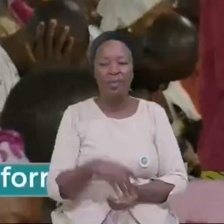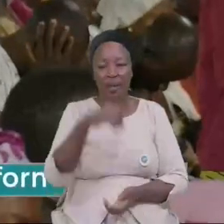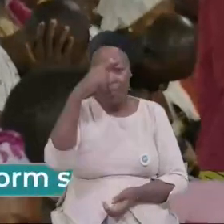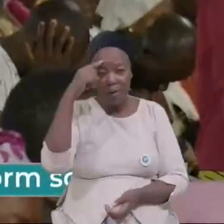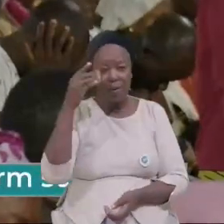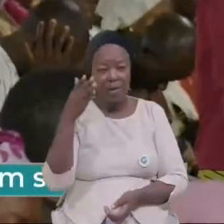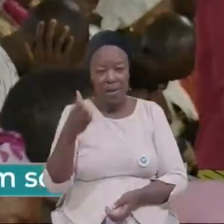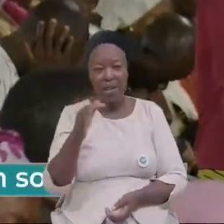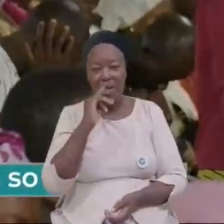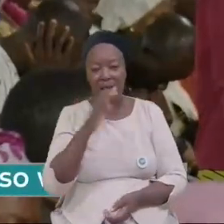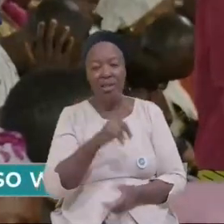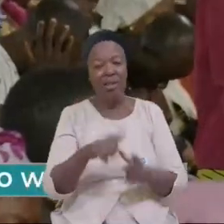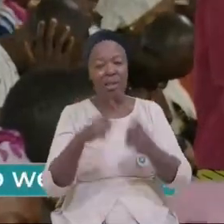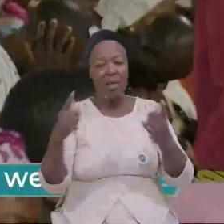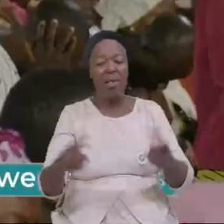Parce qu'il y a de grandes bénédictions.